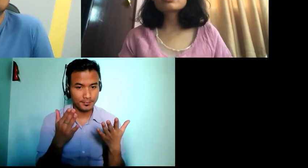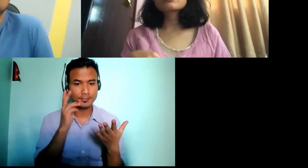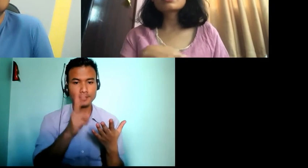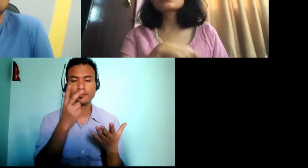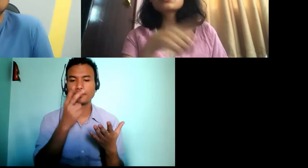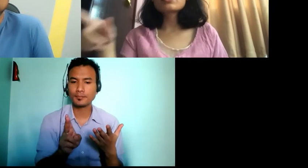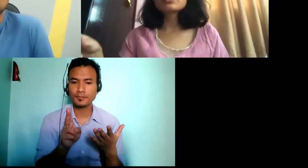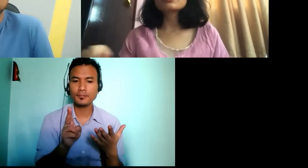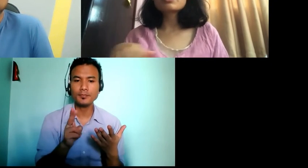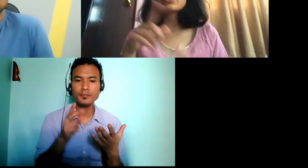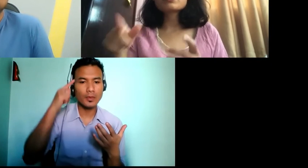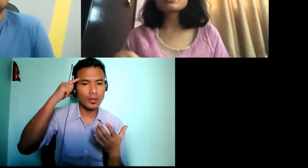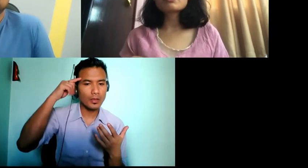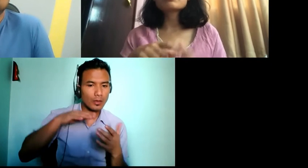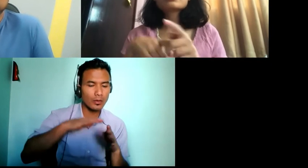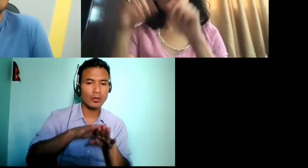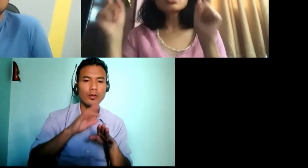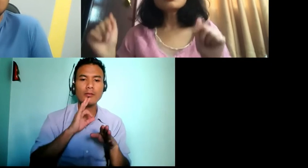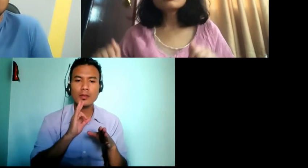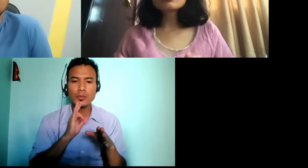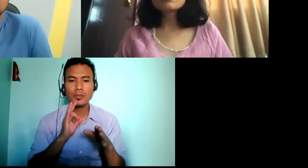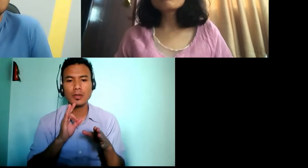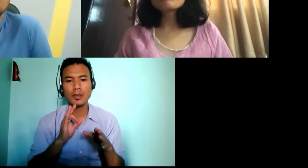भयो, त्यसपछि उहाँको स्टोरीहरूमा फेसबुकहरूमा अब त्यस्तो